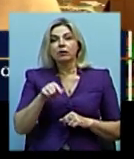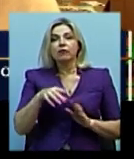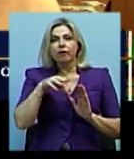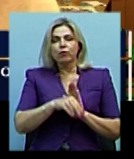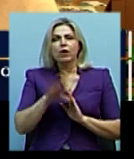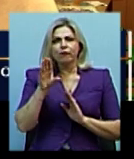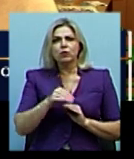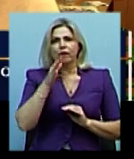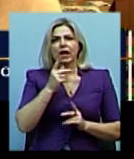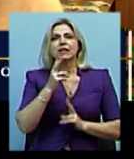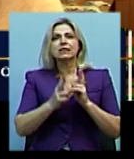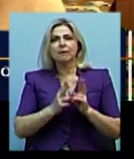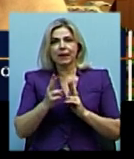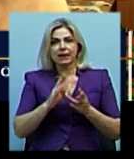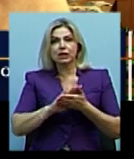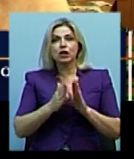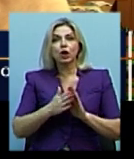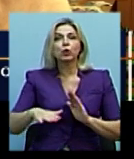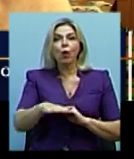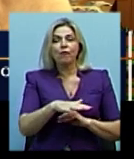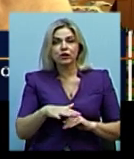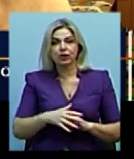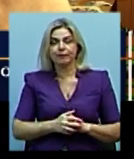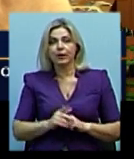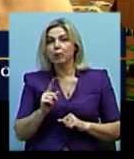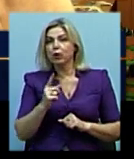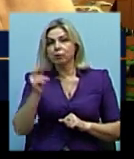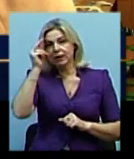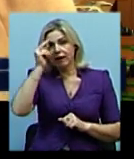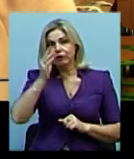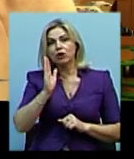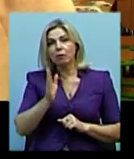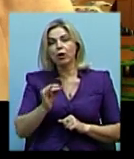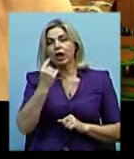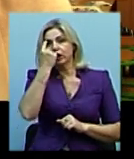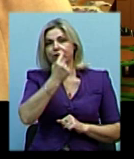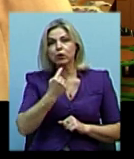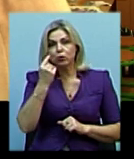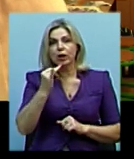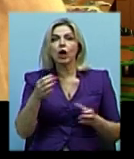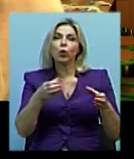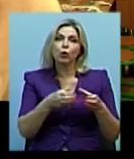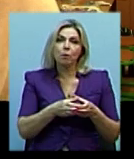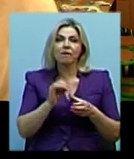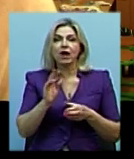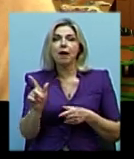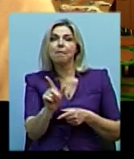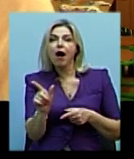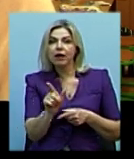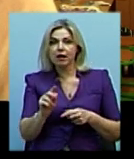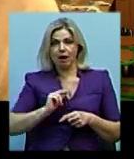зміну середовища, оскільки навчання буде і індивідуальне, і групова, і парна